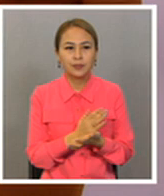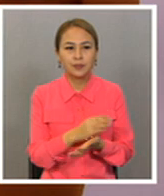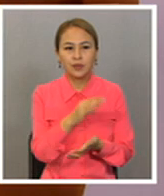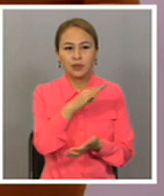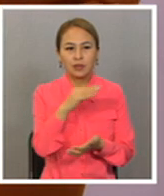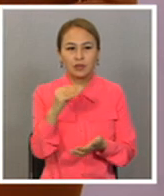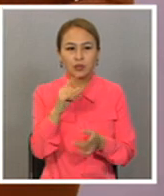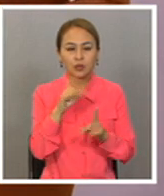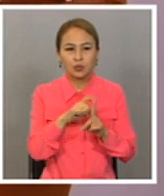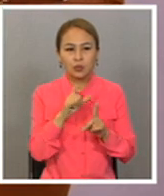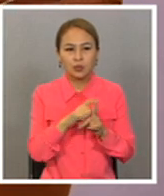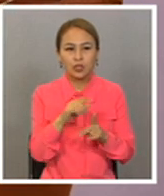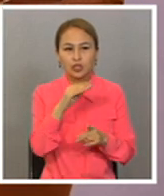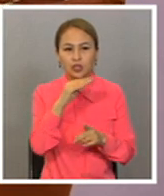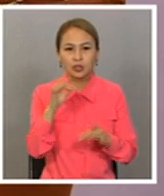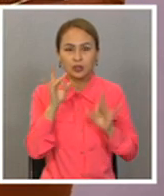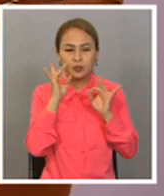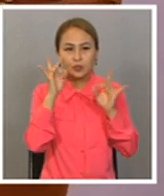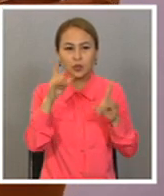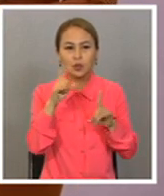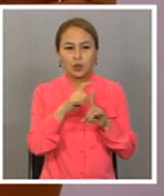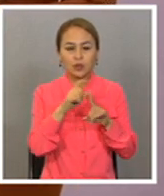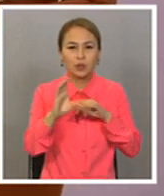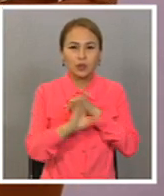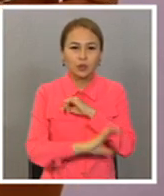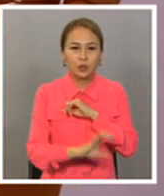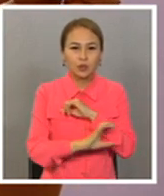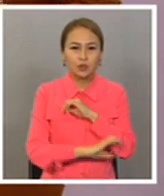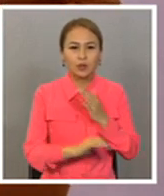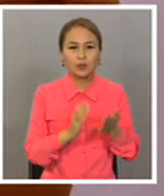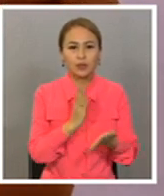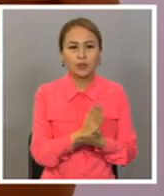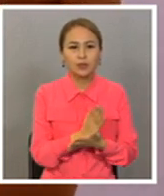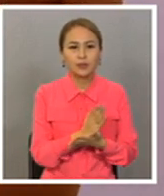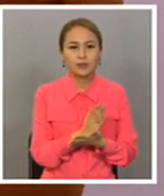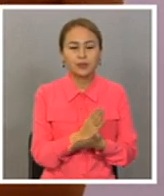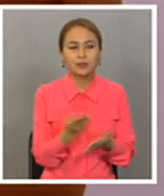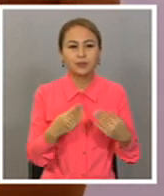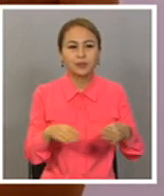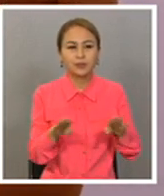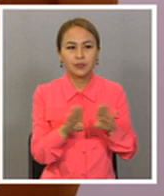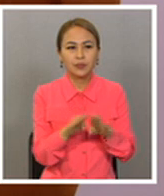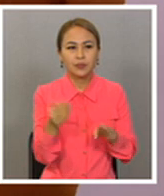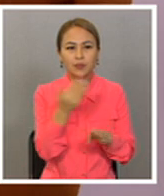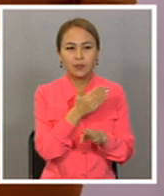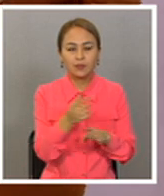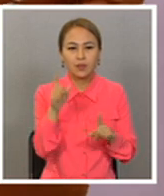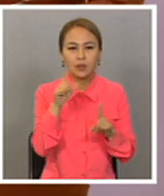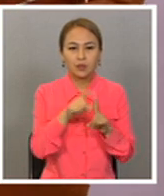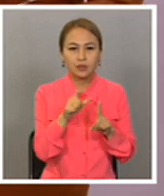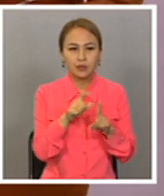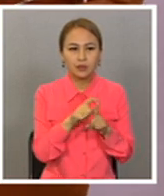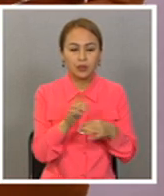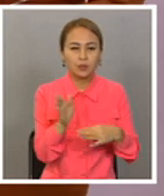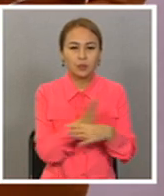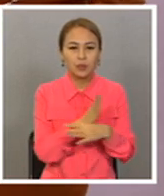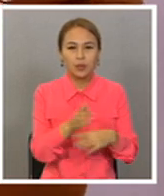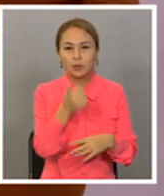сөзінде Ж дыбысы сөздің соңында кездеседі. Енді осы сөздерді буынға